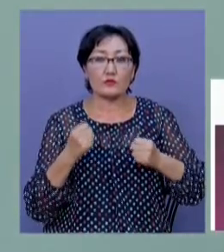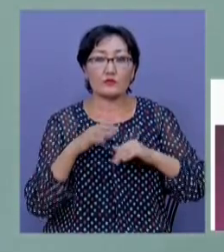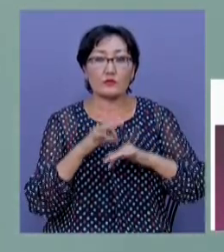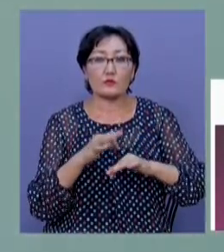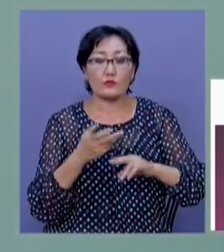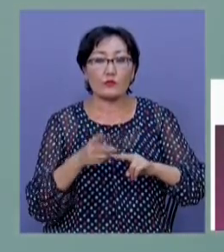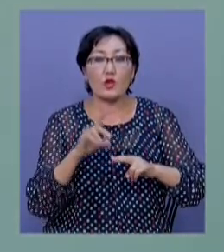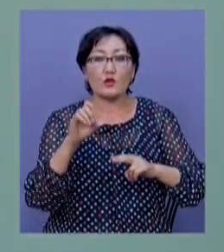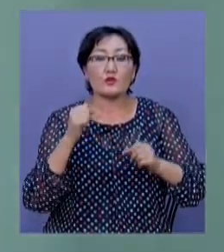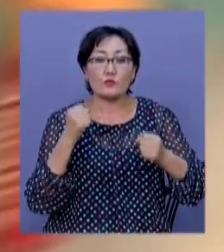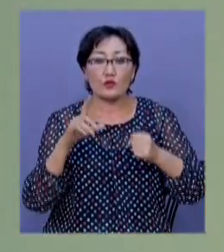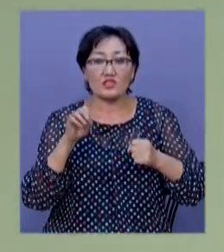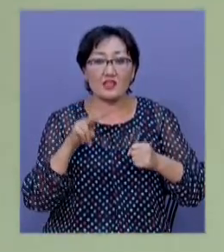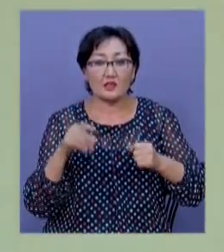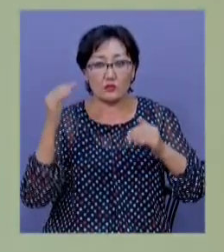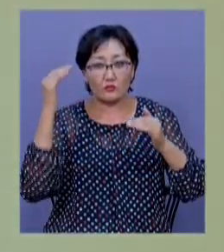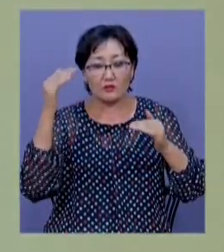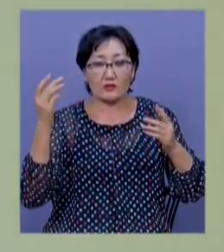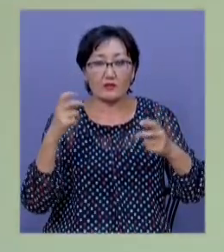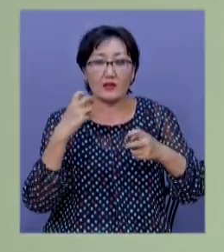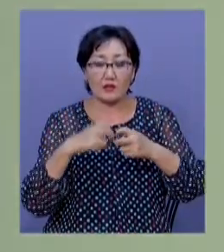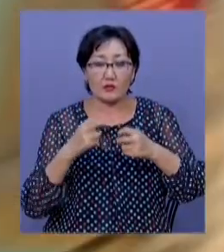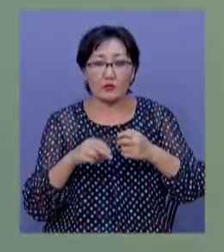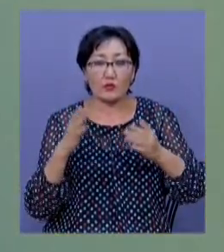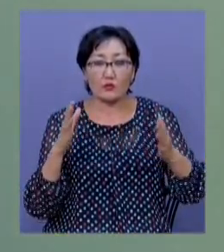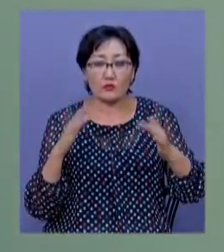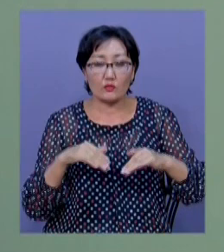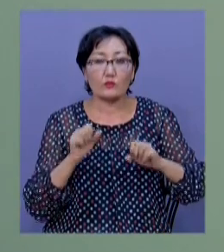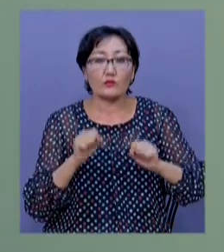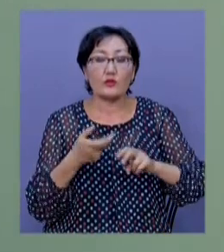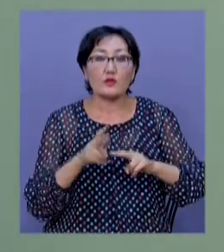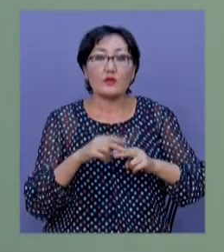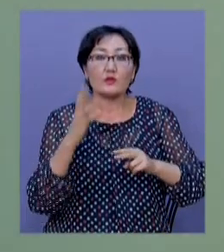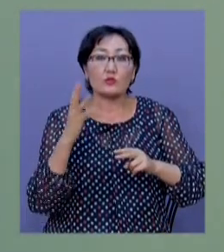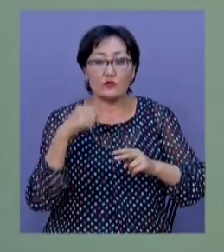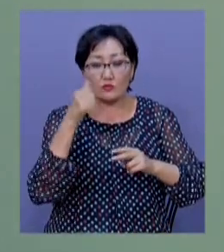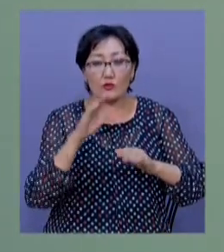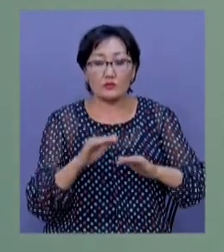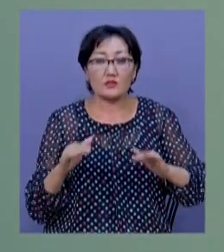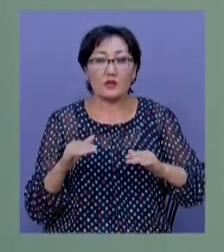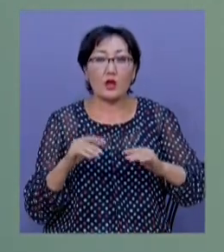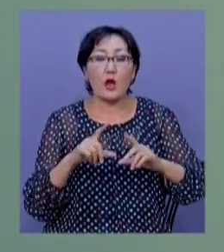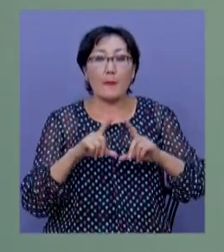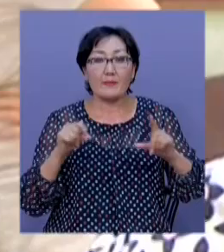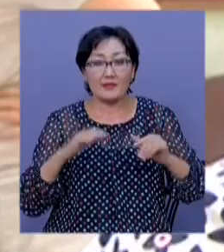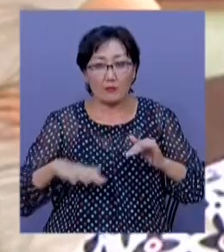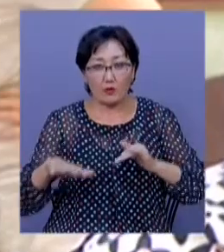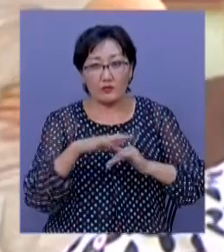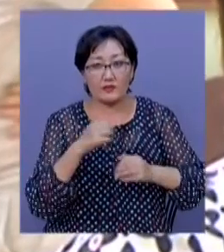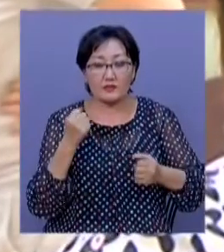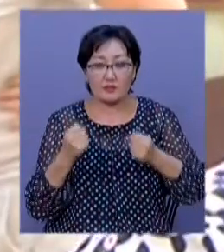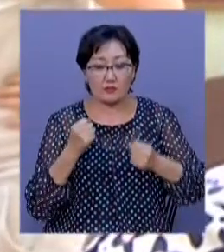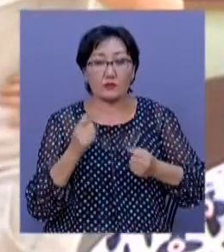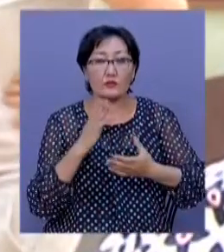бұл спортзалдың төбесі қақырап, құлаудың аз алдында тұр. Осының кесірінен 4 жыл бойы балалар мектеп ауласында шынығып жүр. Ал